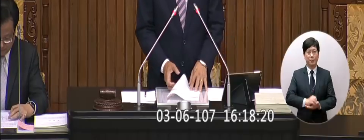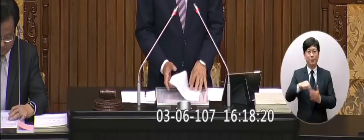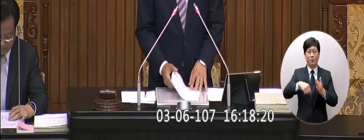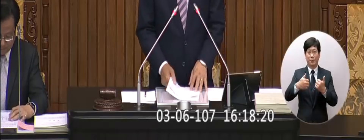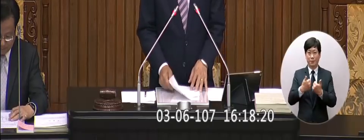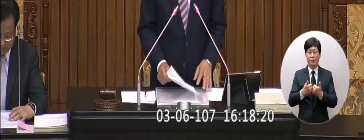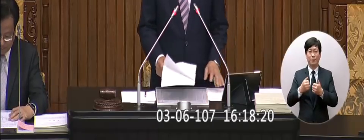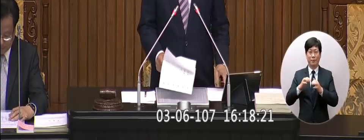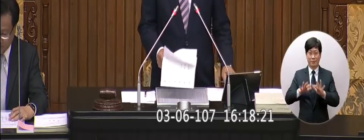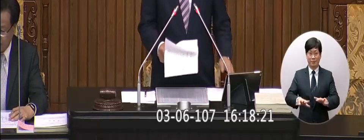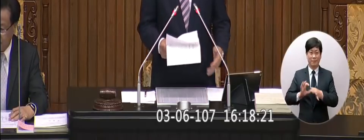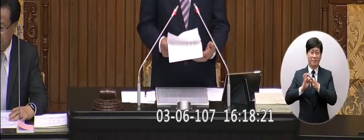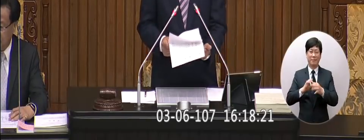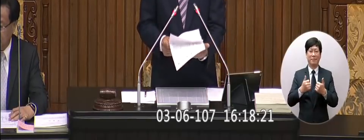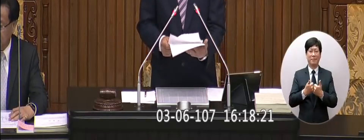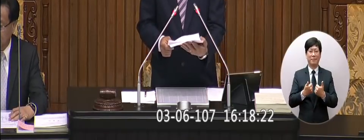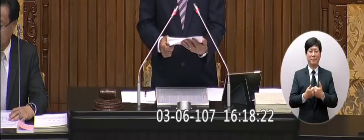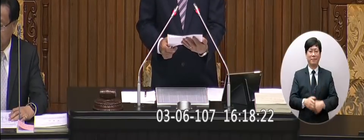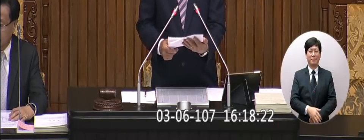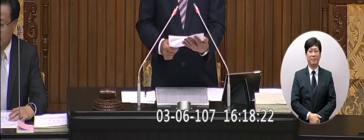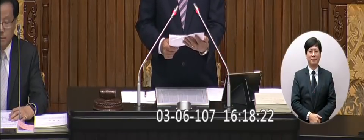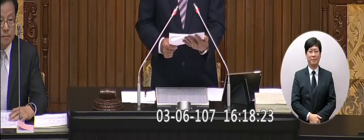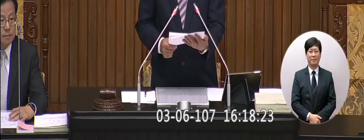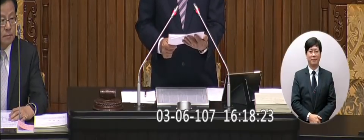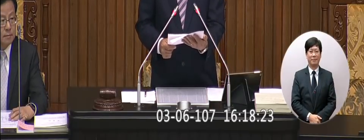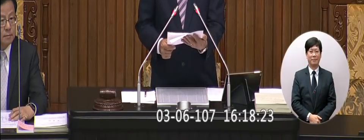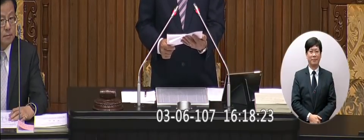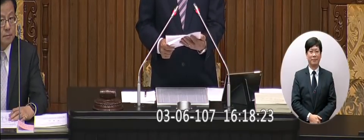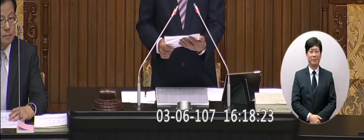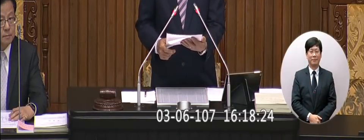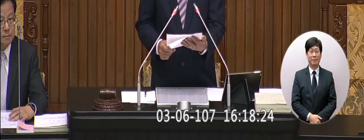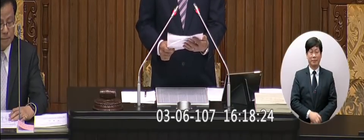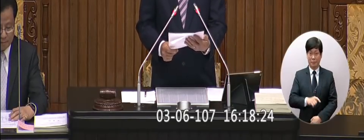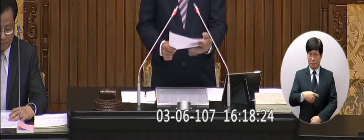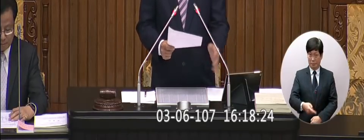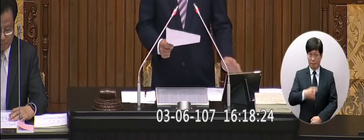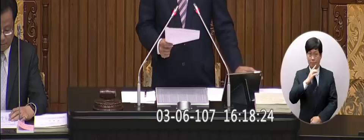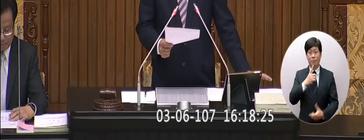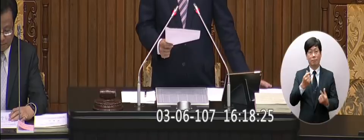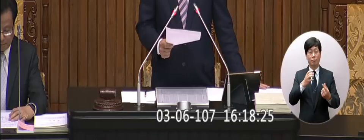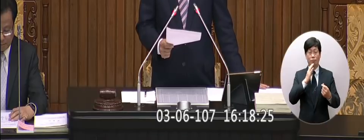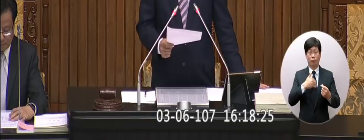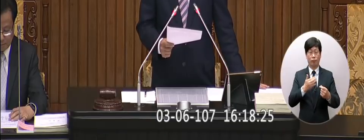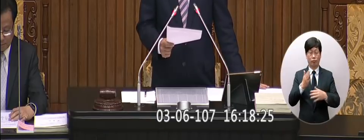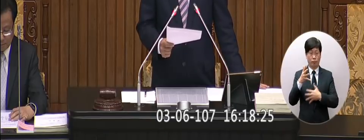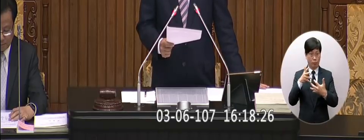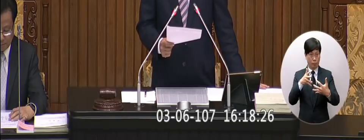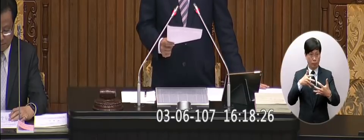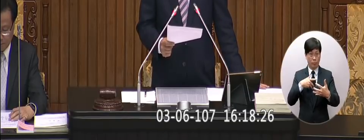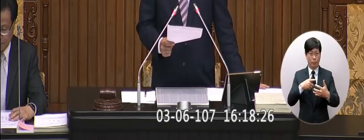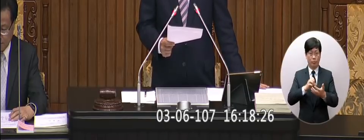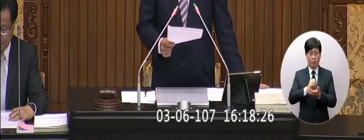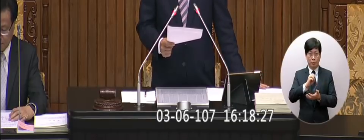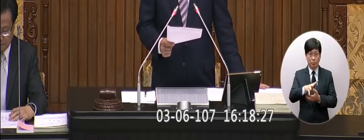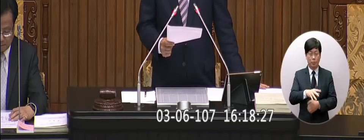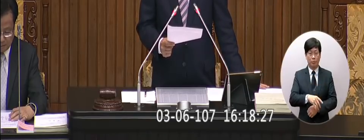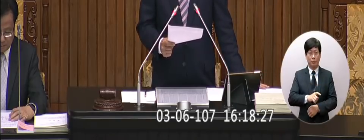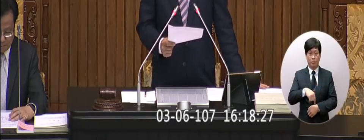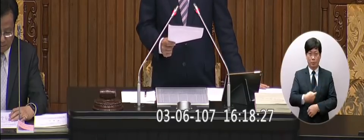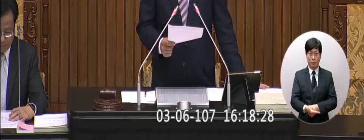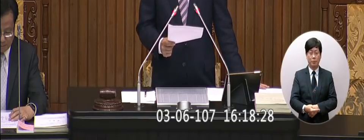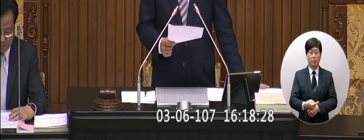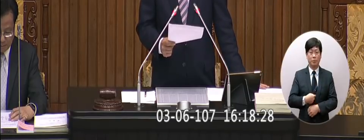报院会现在继续开会，进行施政方针及施政报告之质